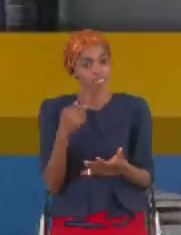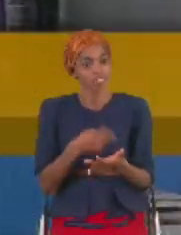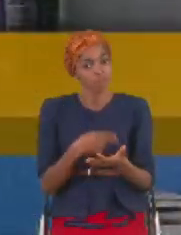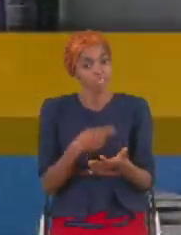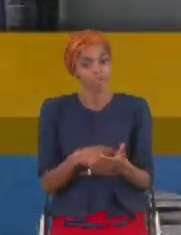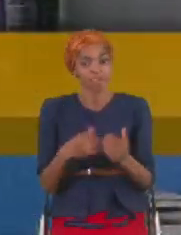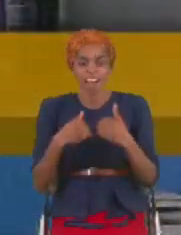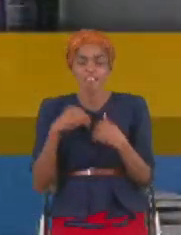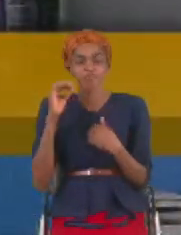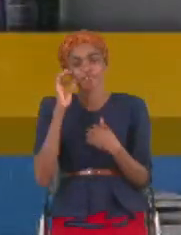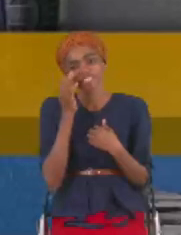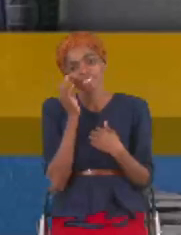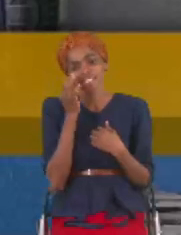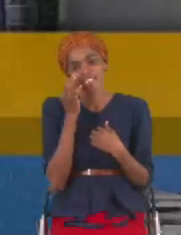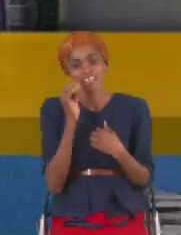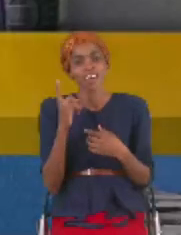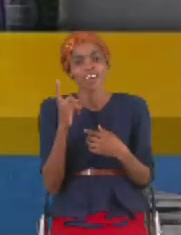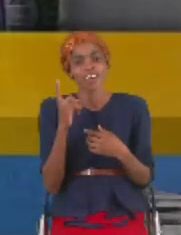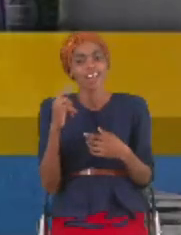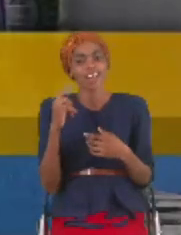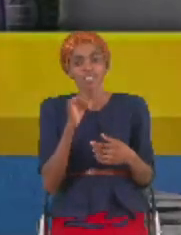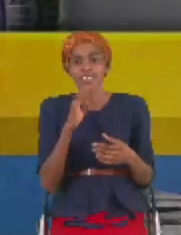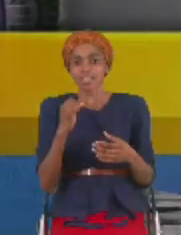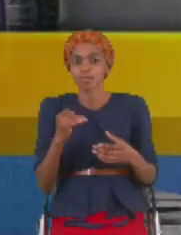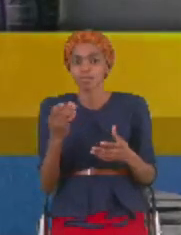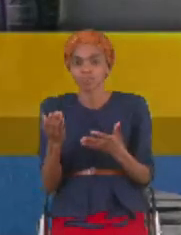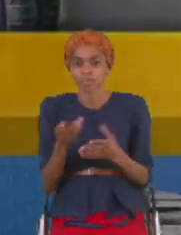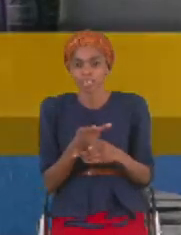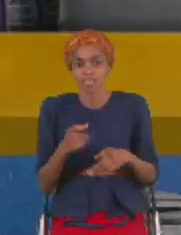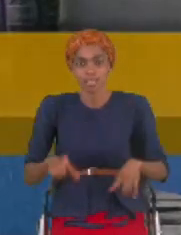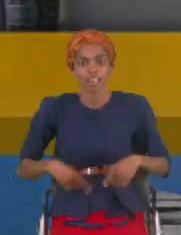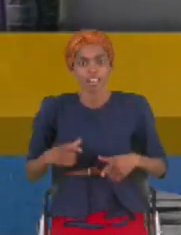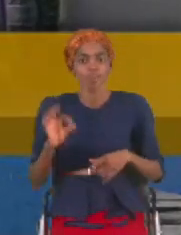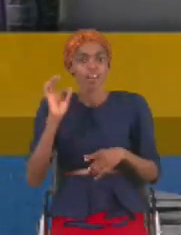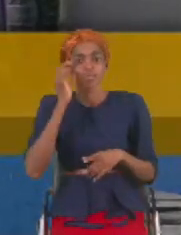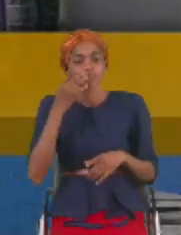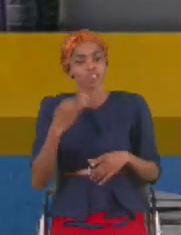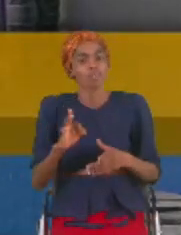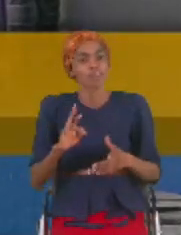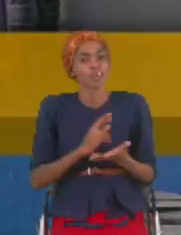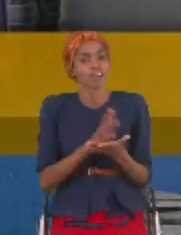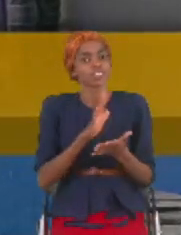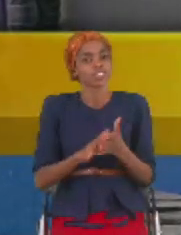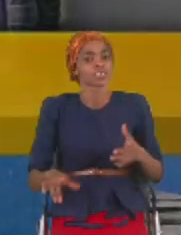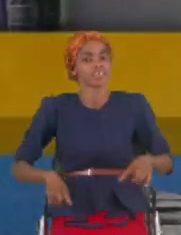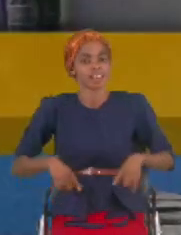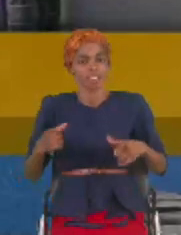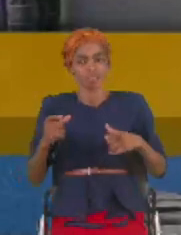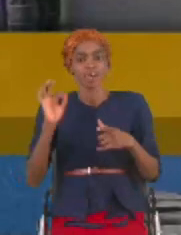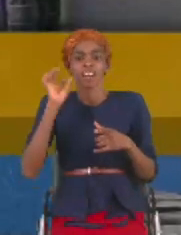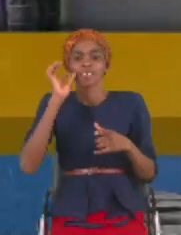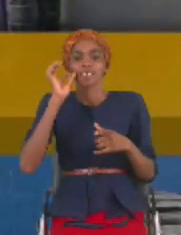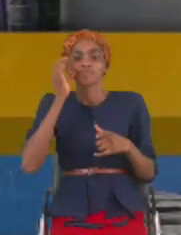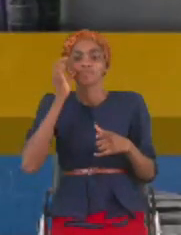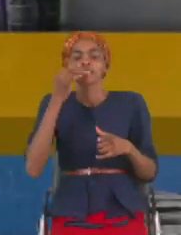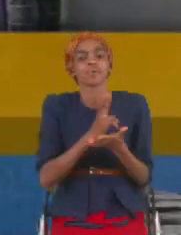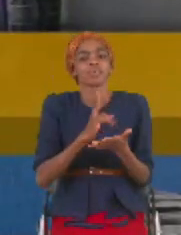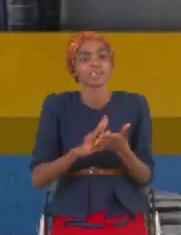fruits les frais d'une nouvelle vie les fruits de la vie de justice et les fruits des